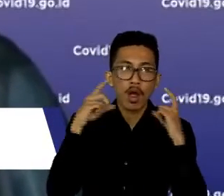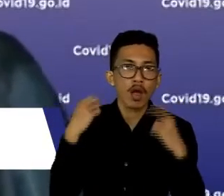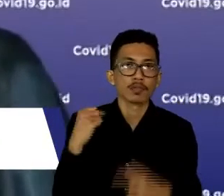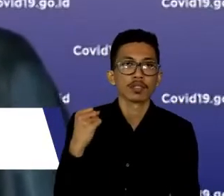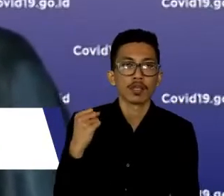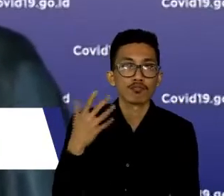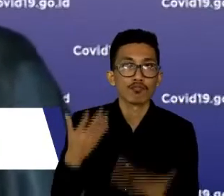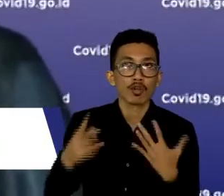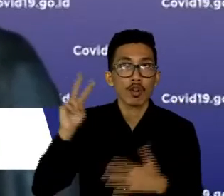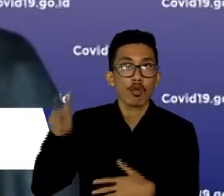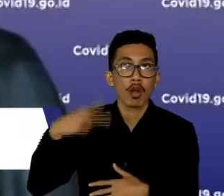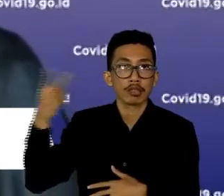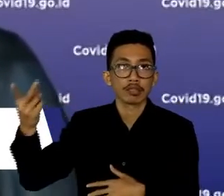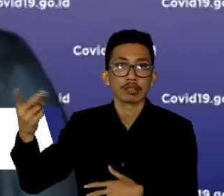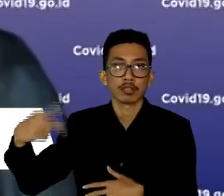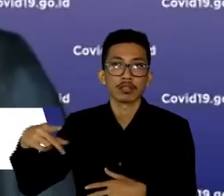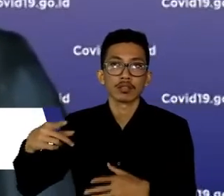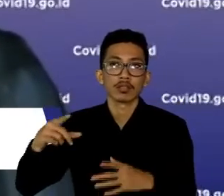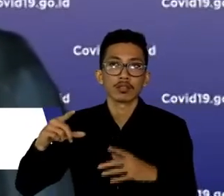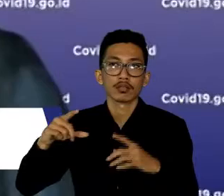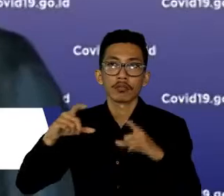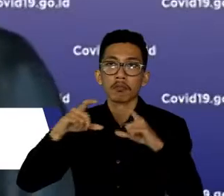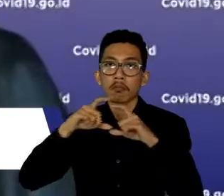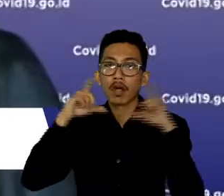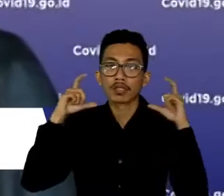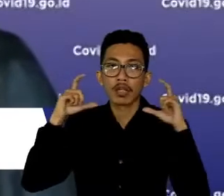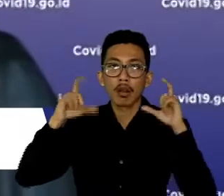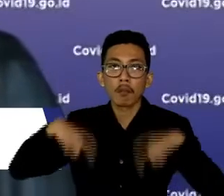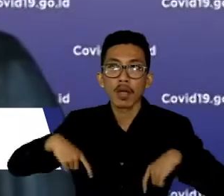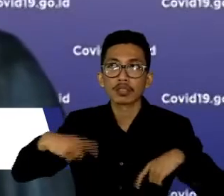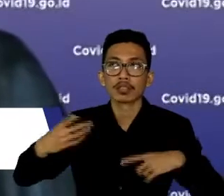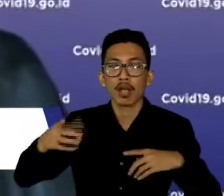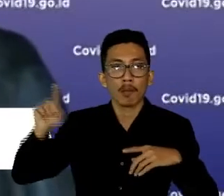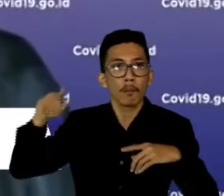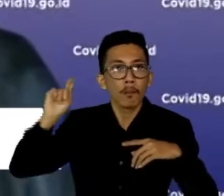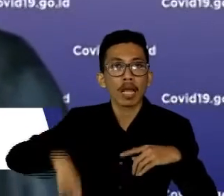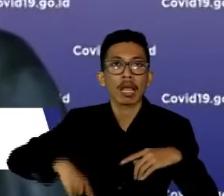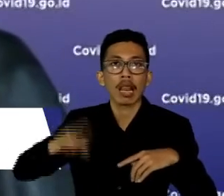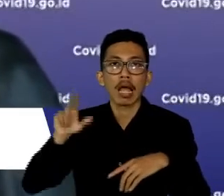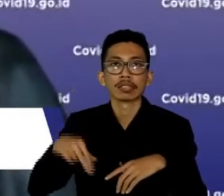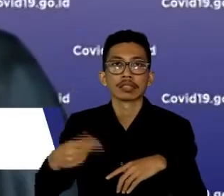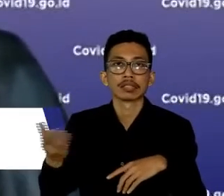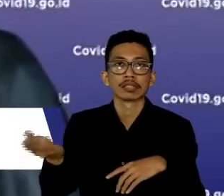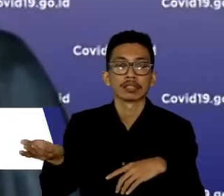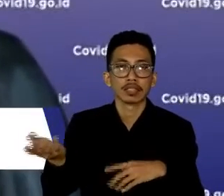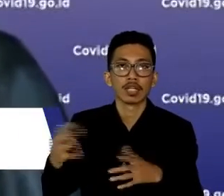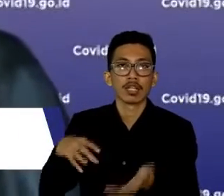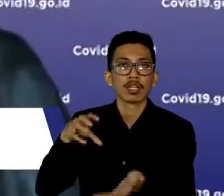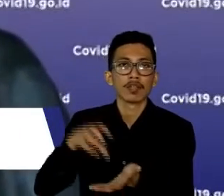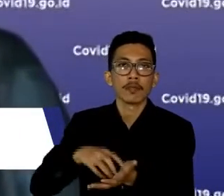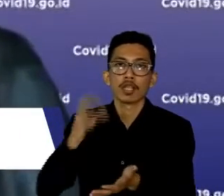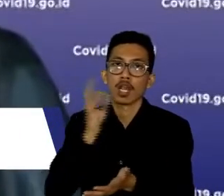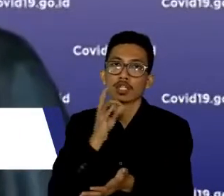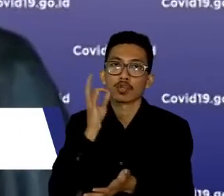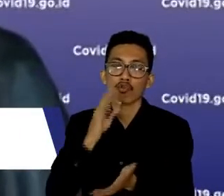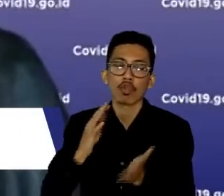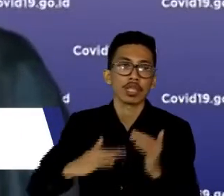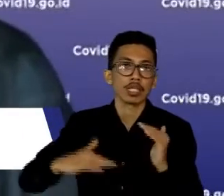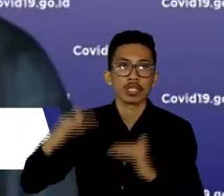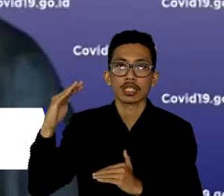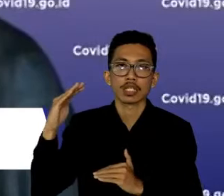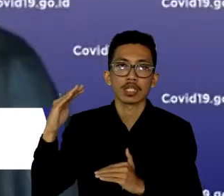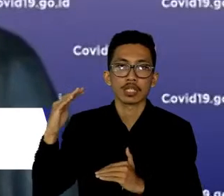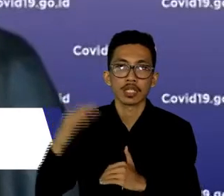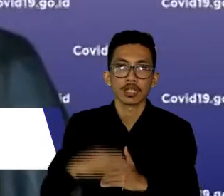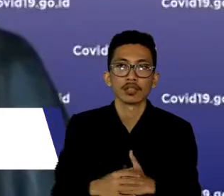mungkin masih memperbolehkan tidak menggunakan masker, sekarang sudah nggak boleh lagi. Untuk daerah, untuk apa, tempat-tempat lokasi-lokasi yang memang punya resiko lebih tinggi.